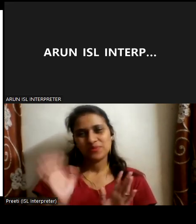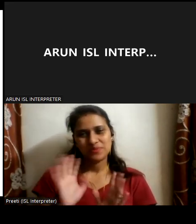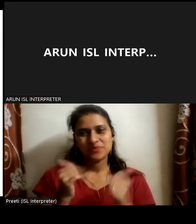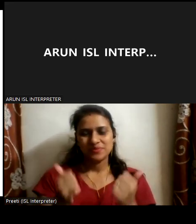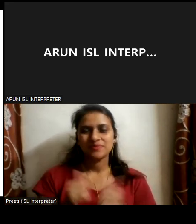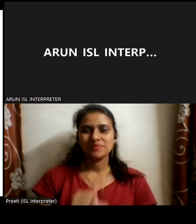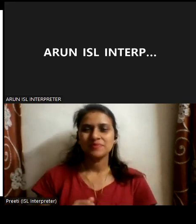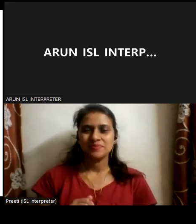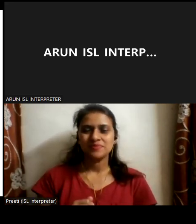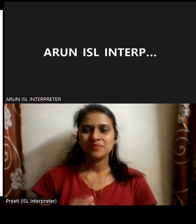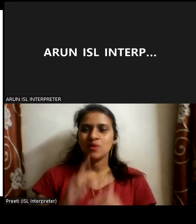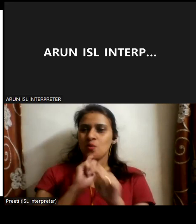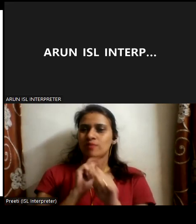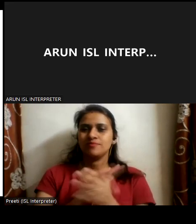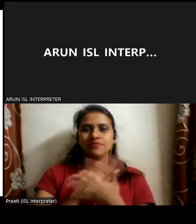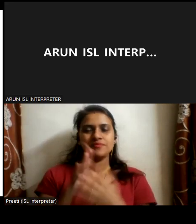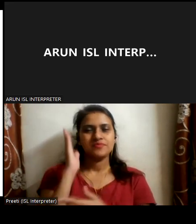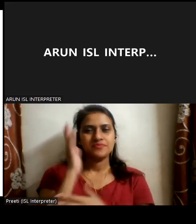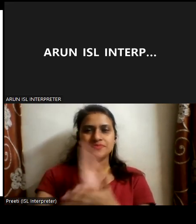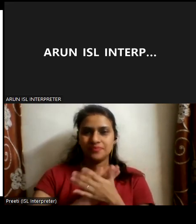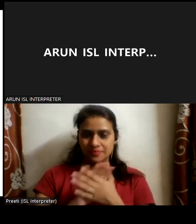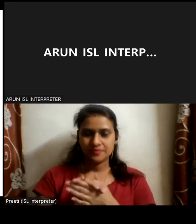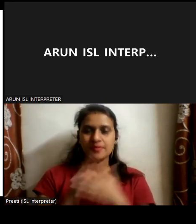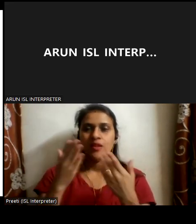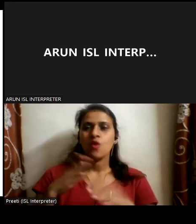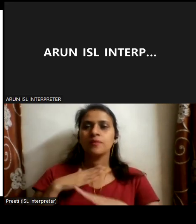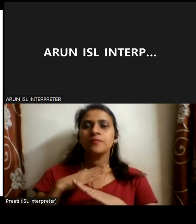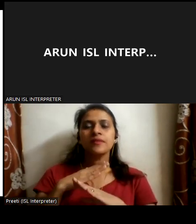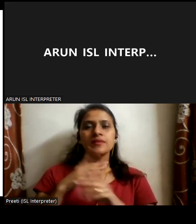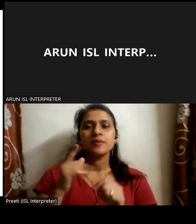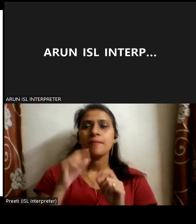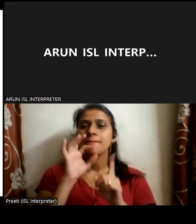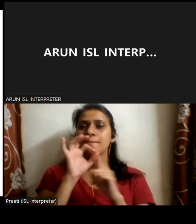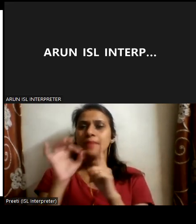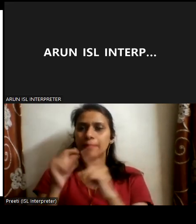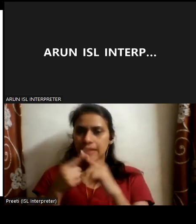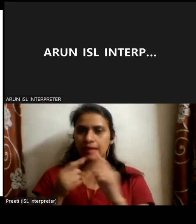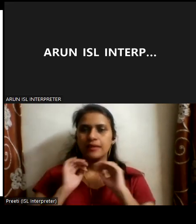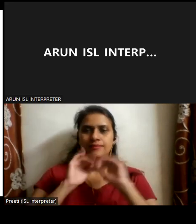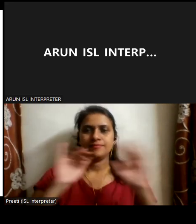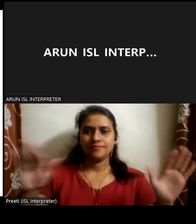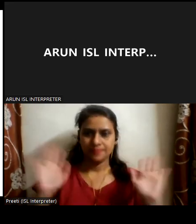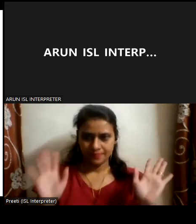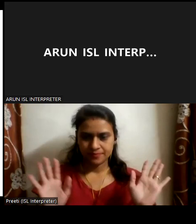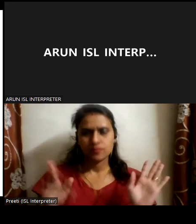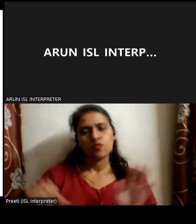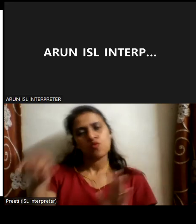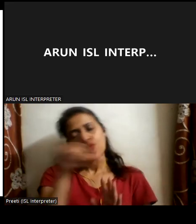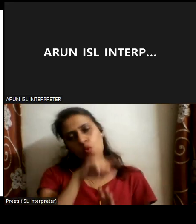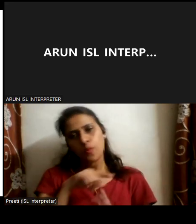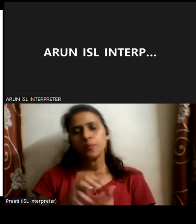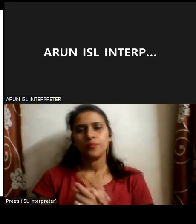tired. That's completely all right. Anyways, I'll be sharing the presentation, the feedback form with all of you,